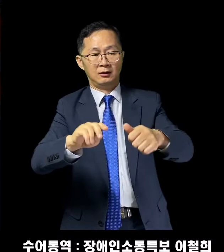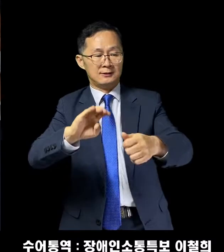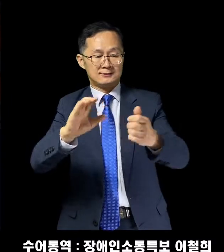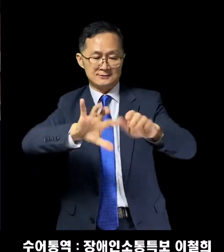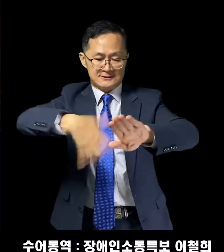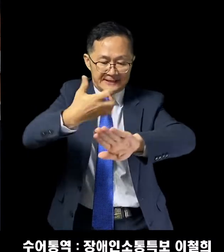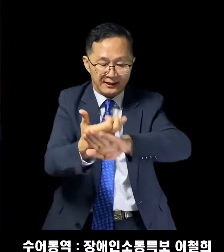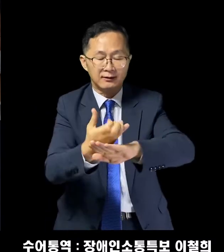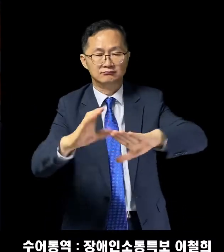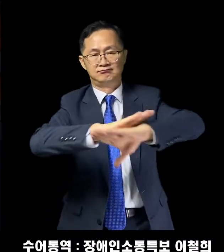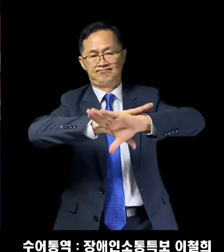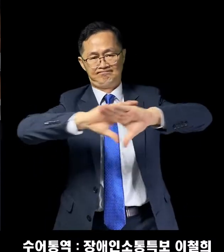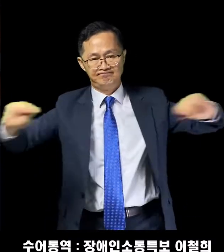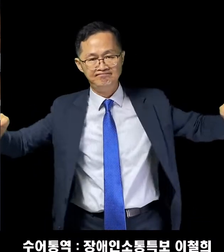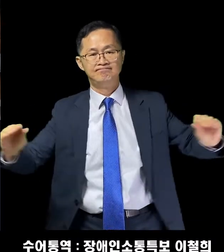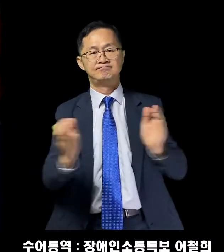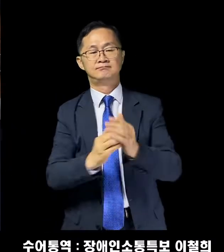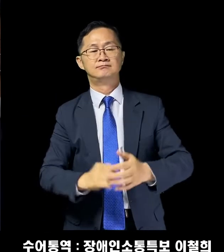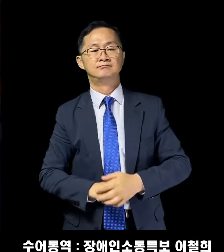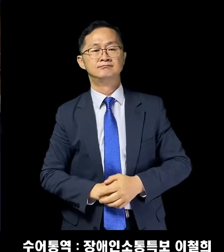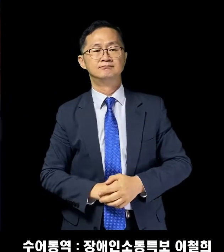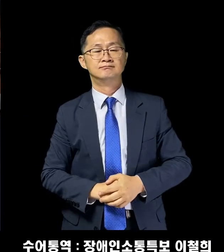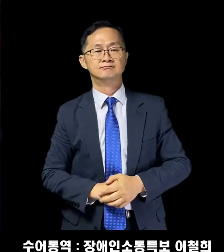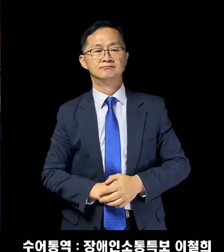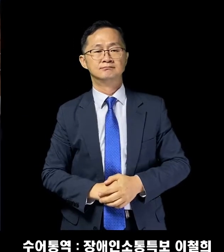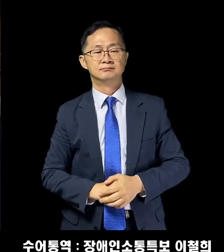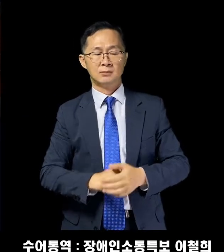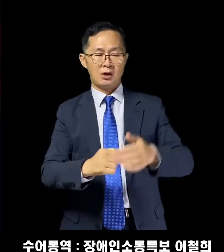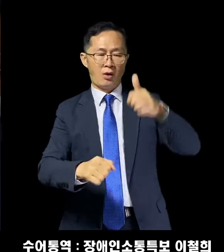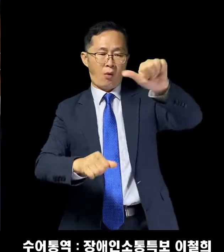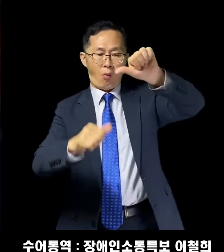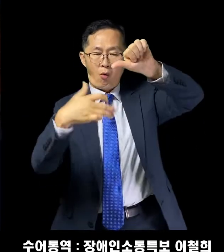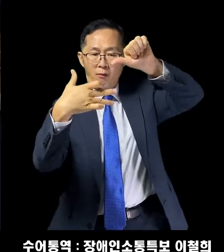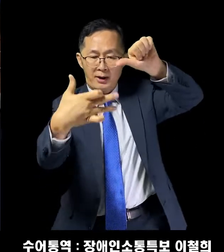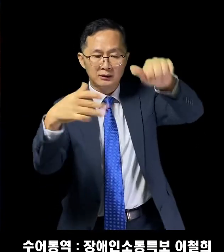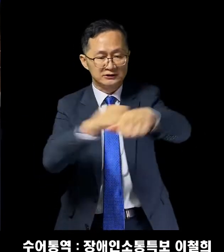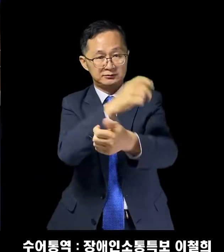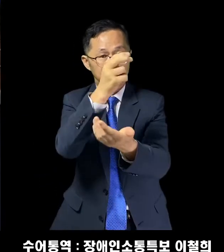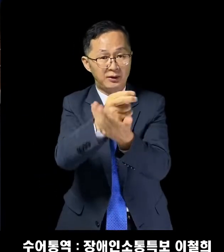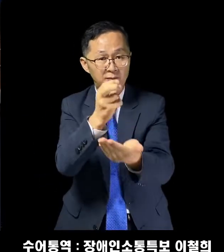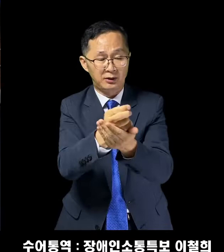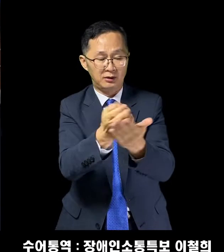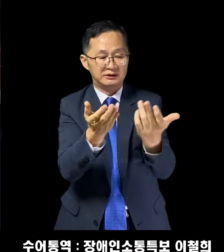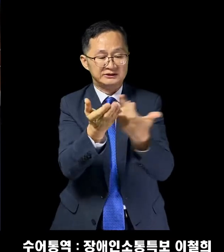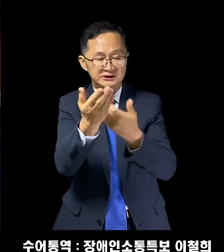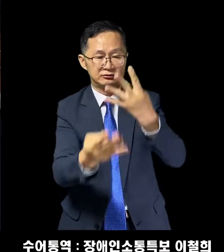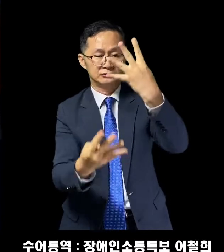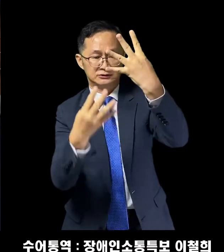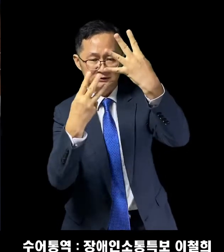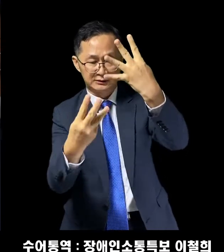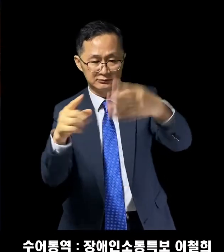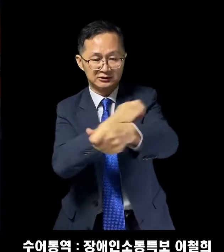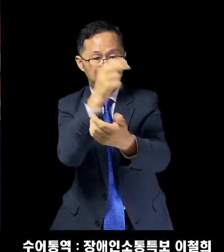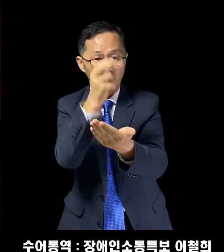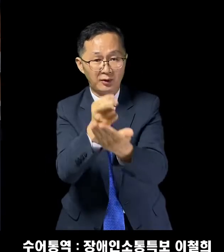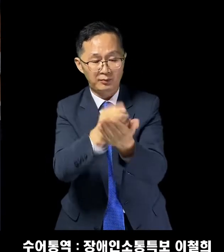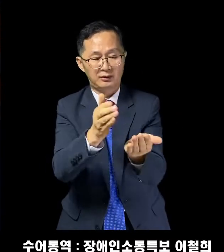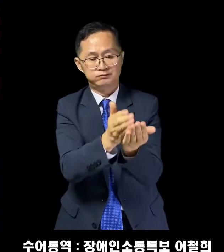지었습니다 5.18 특별법, 제주 4.3 특별법, 세월호법 등